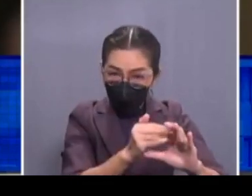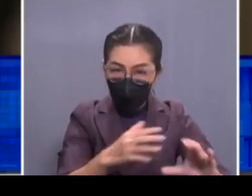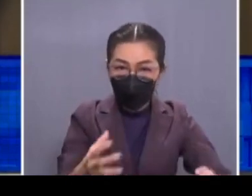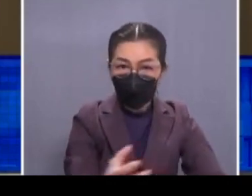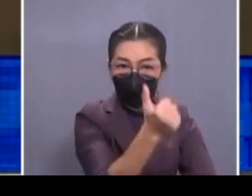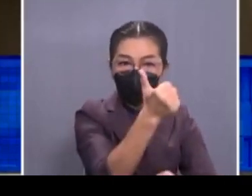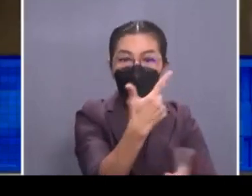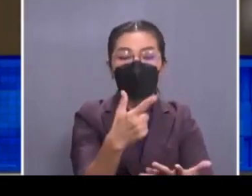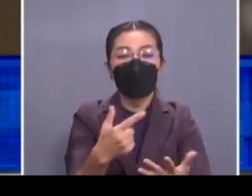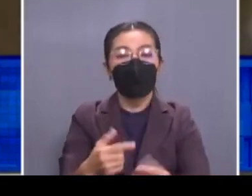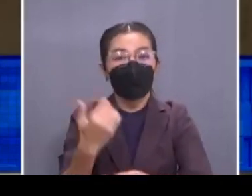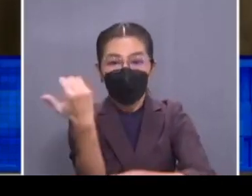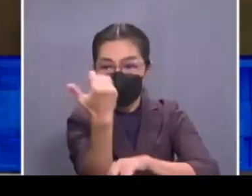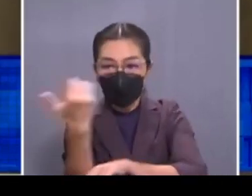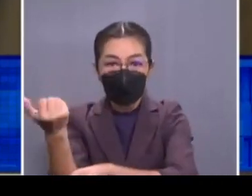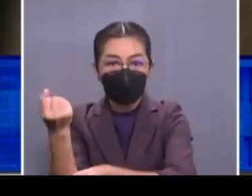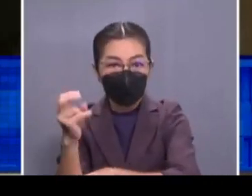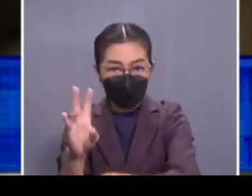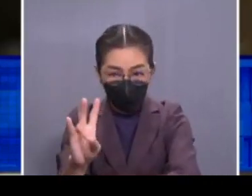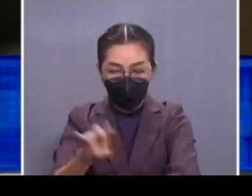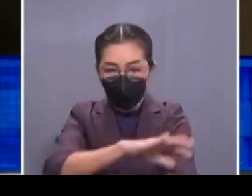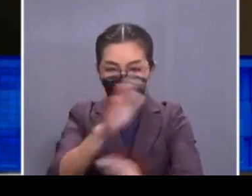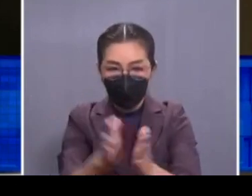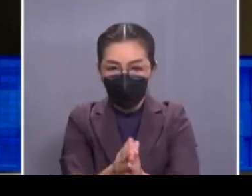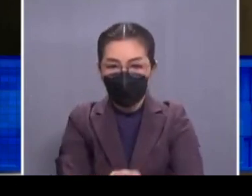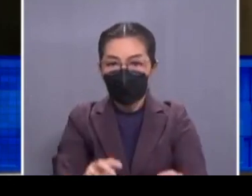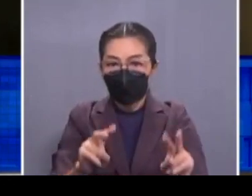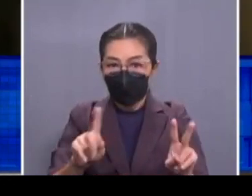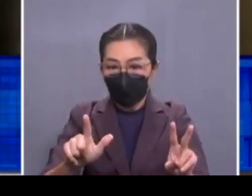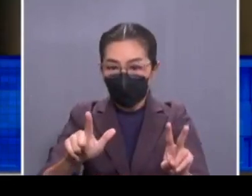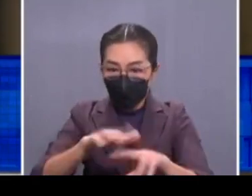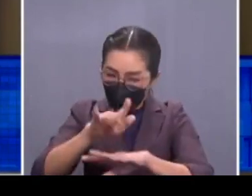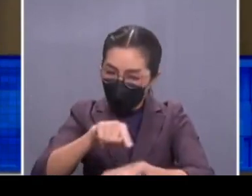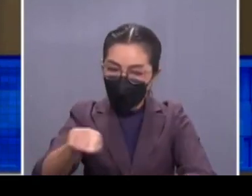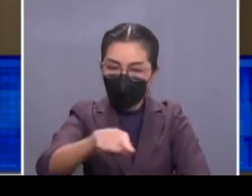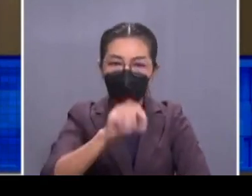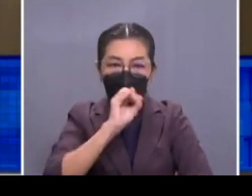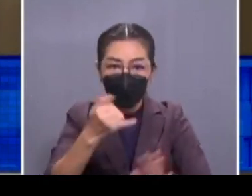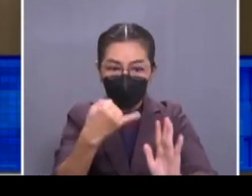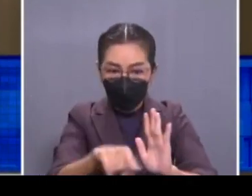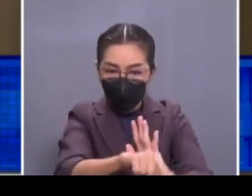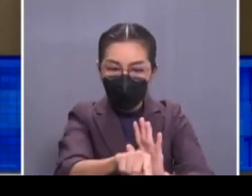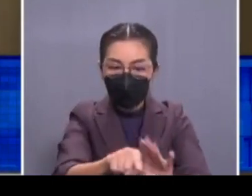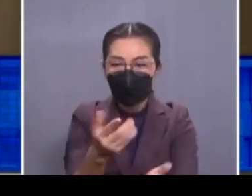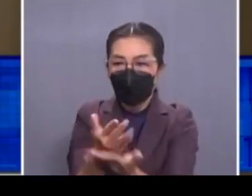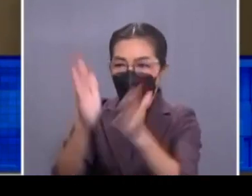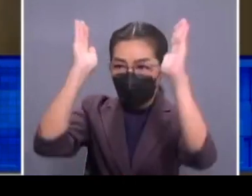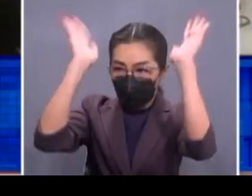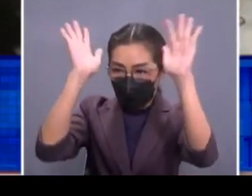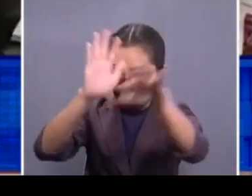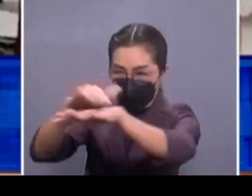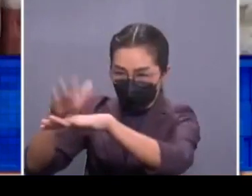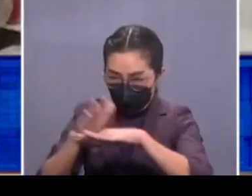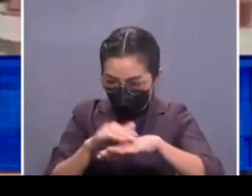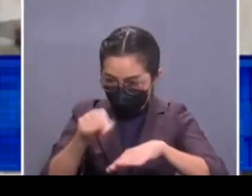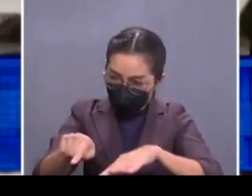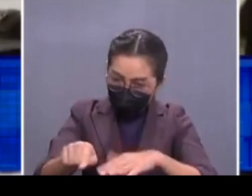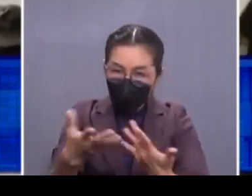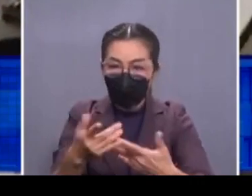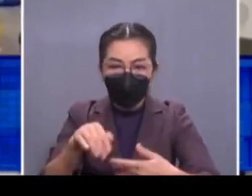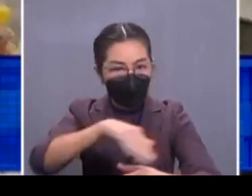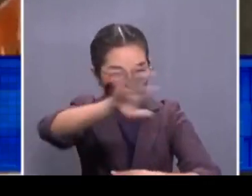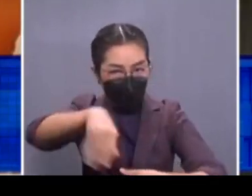รวมราคา 2ล้านกว่าบาทก็โดนข้อหาจัดให้มีการเล่นหรือว่ามีการประกาศโฆษณาชักชวนในทางตรงหรืออ้อม